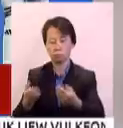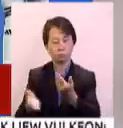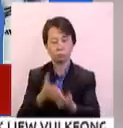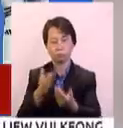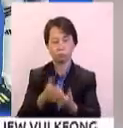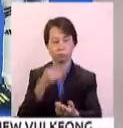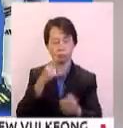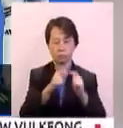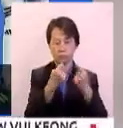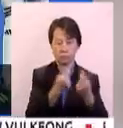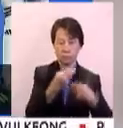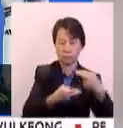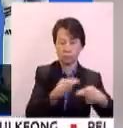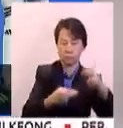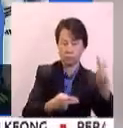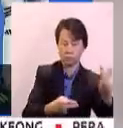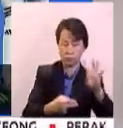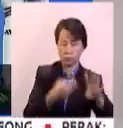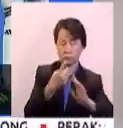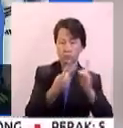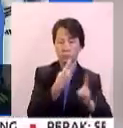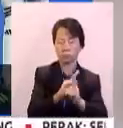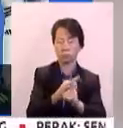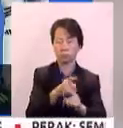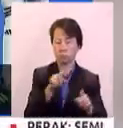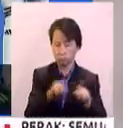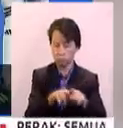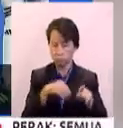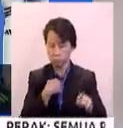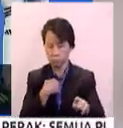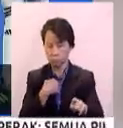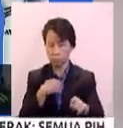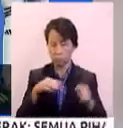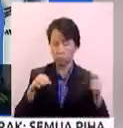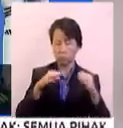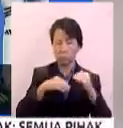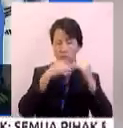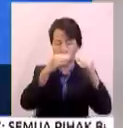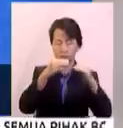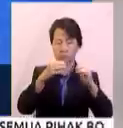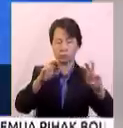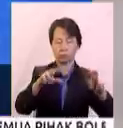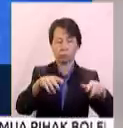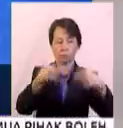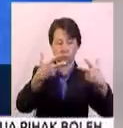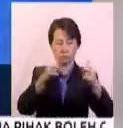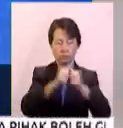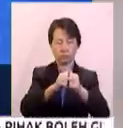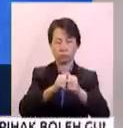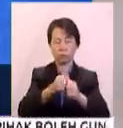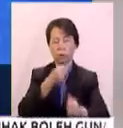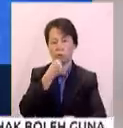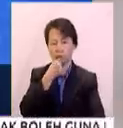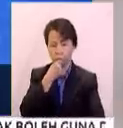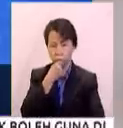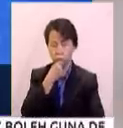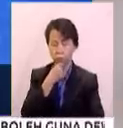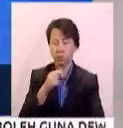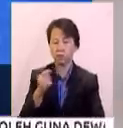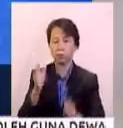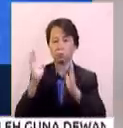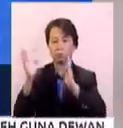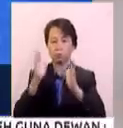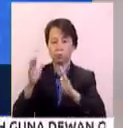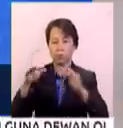mudah pasukan di ranking ke-24 dunia yang turut memburu slot ke peringkat separuh akhir. Seawal whistle dibunyikan, kubu